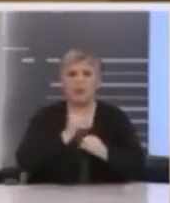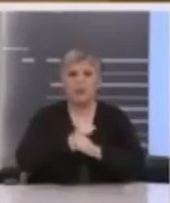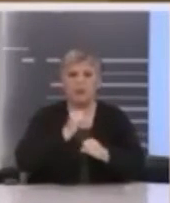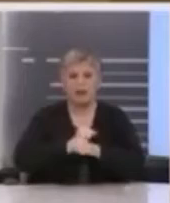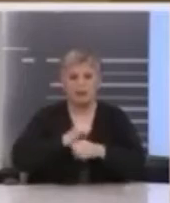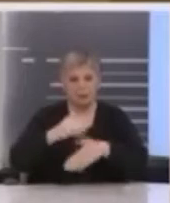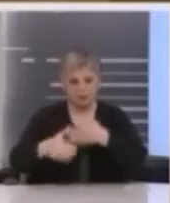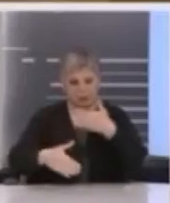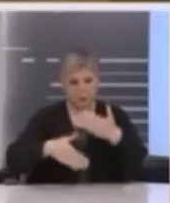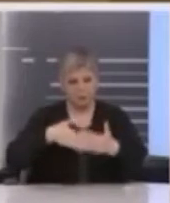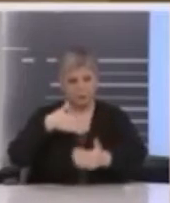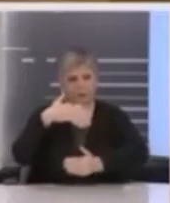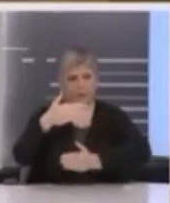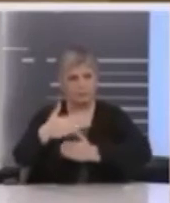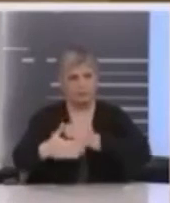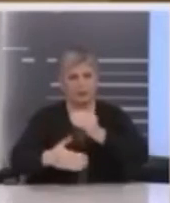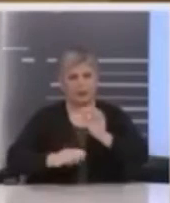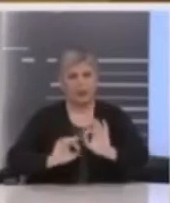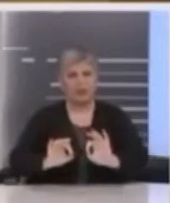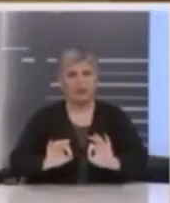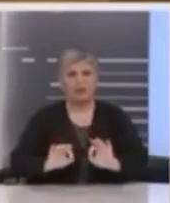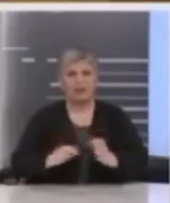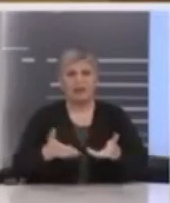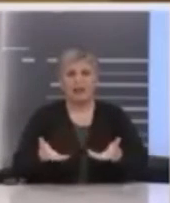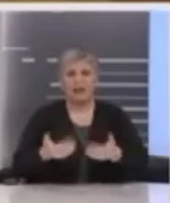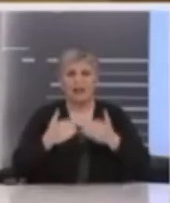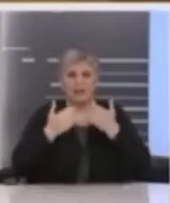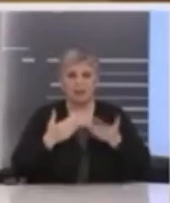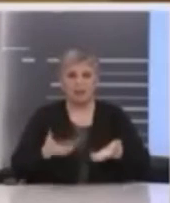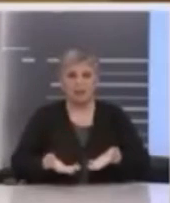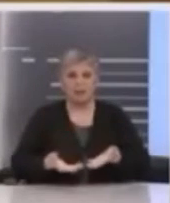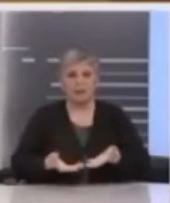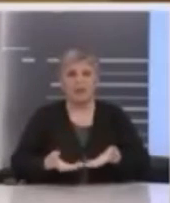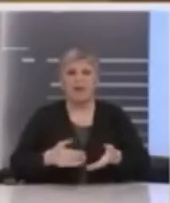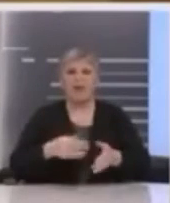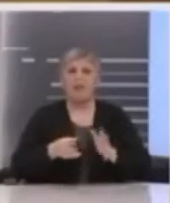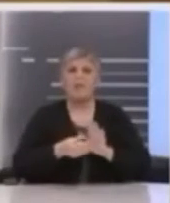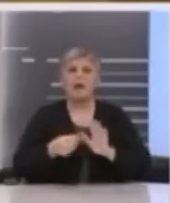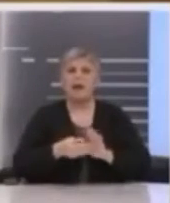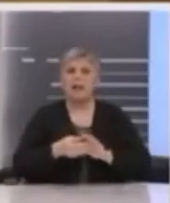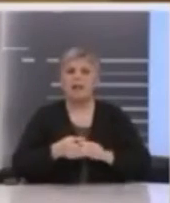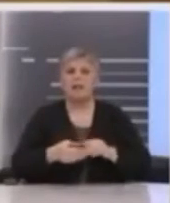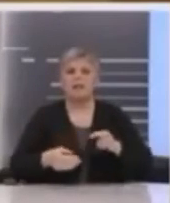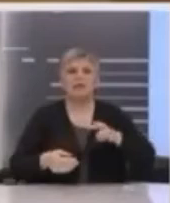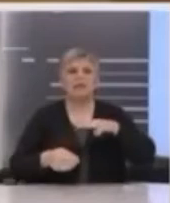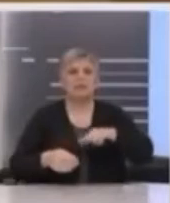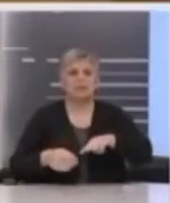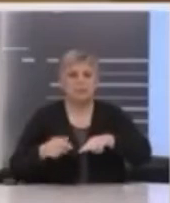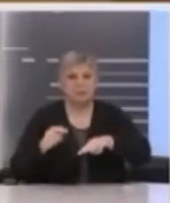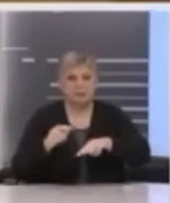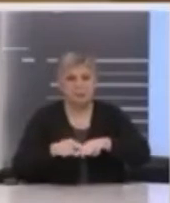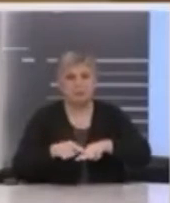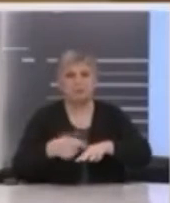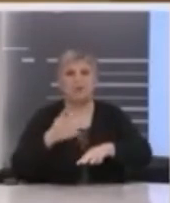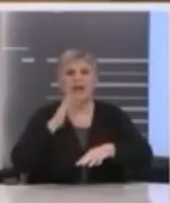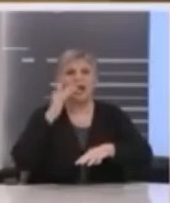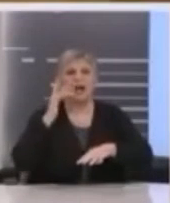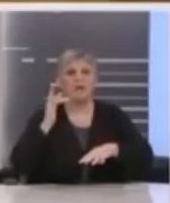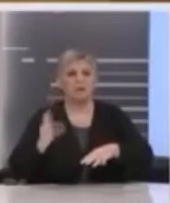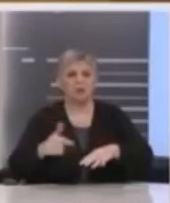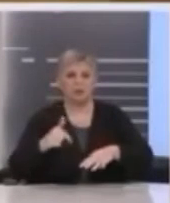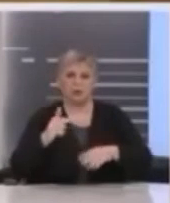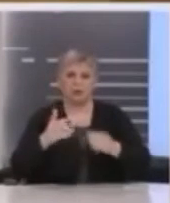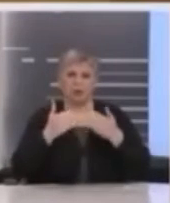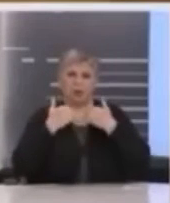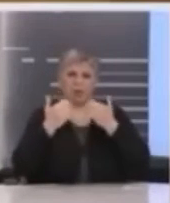το ελληνικό ή με το χρυσό στη Χαλκιδική δεν λύνεις το πρόβλημα της εθνικής οικονομίας. Λύνεις το πρόβλημα βεβαίως